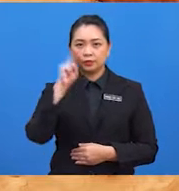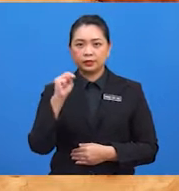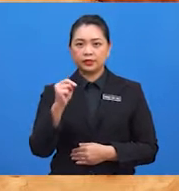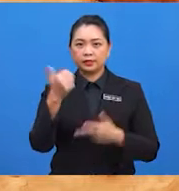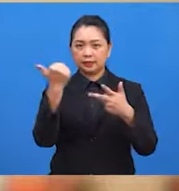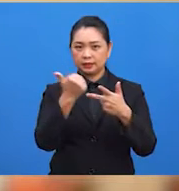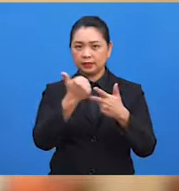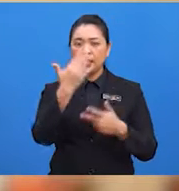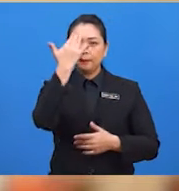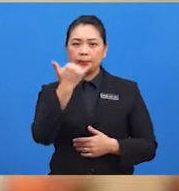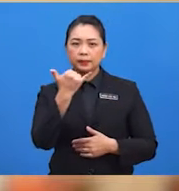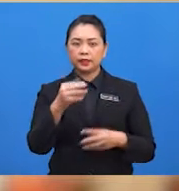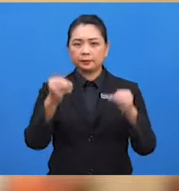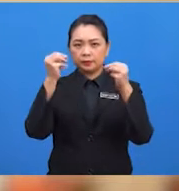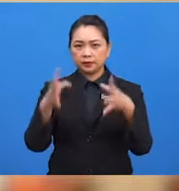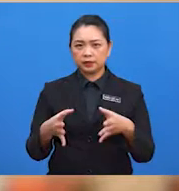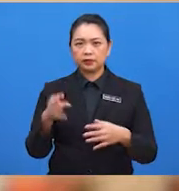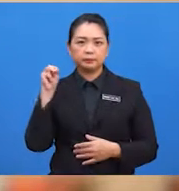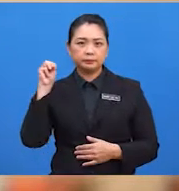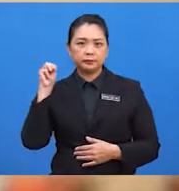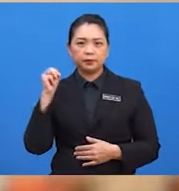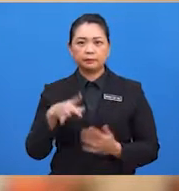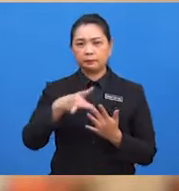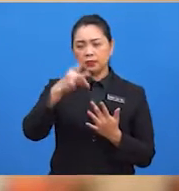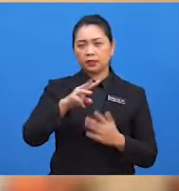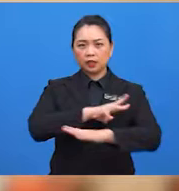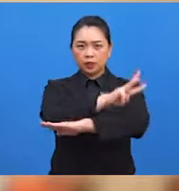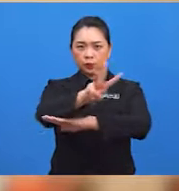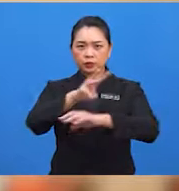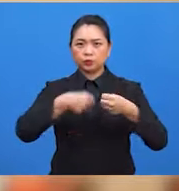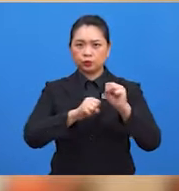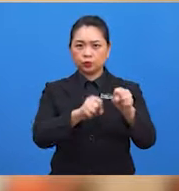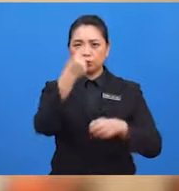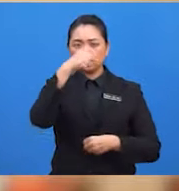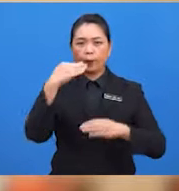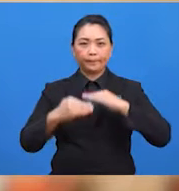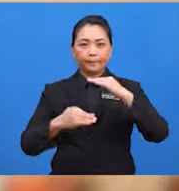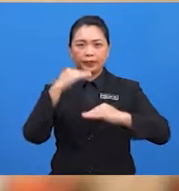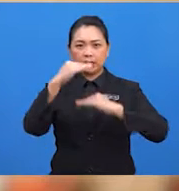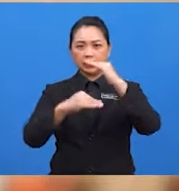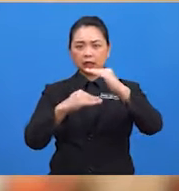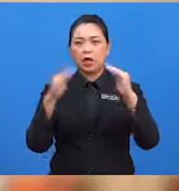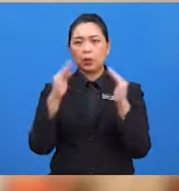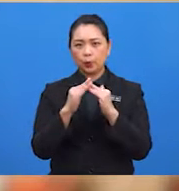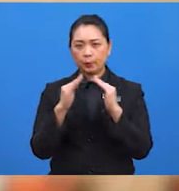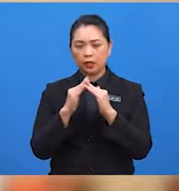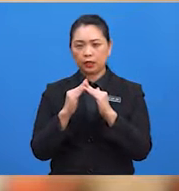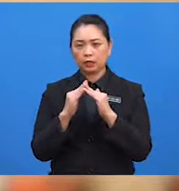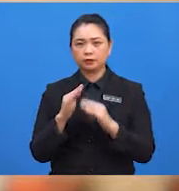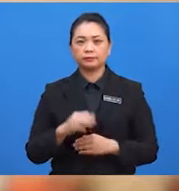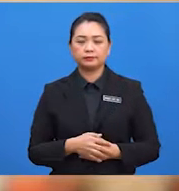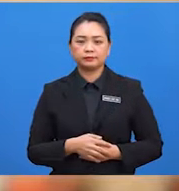ketiga, mengapakah masyarakat Mesopotamia memilih kawasan lembah sungai untuk membina pertempatan?